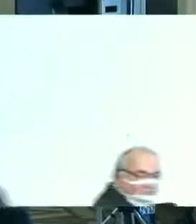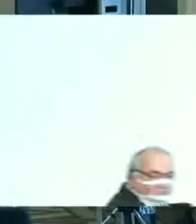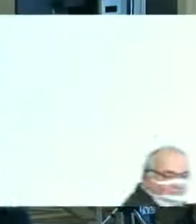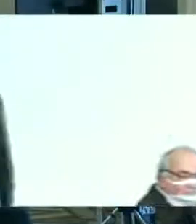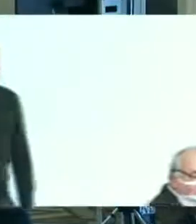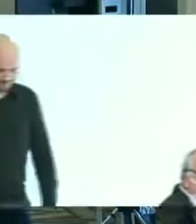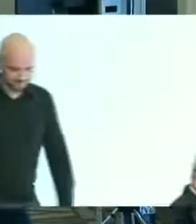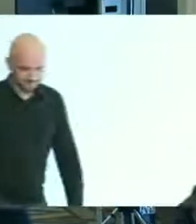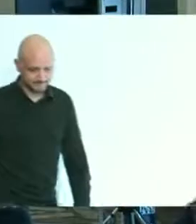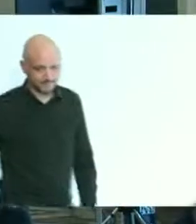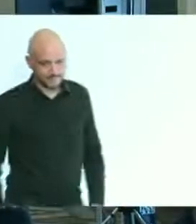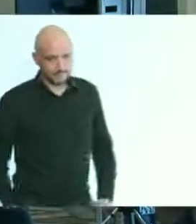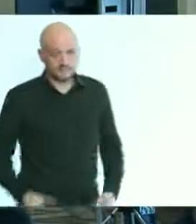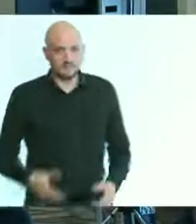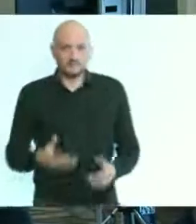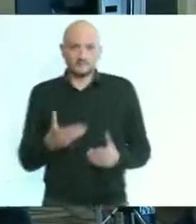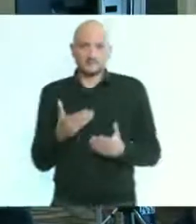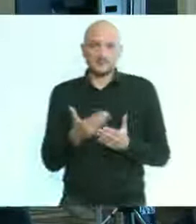pas.